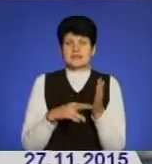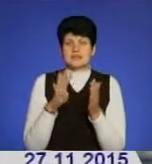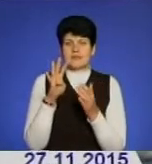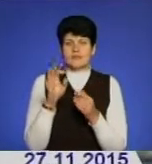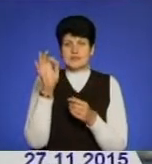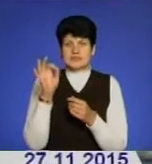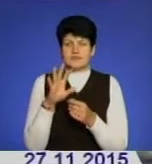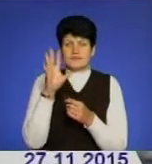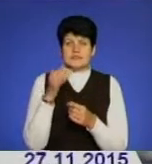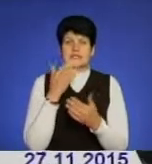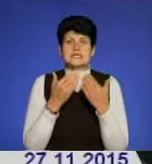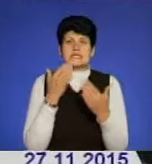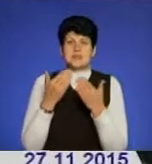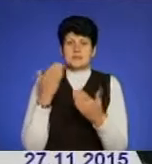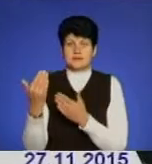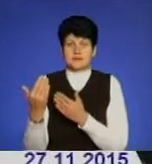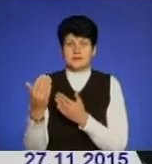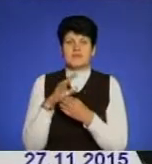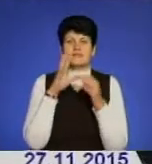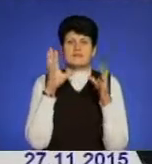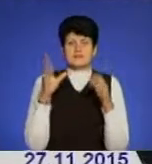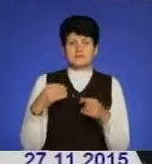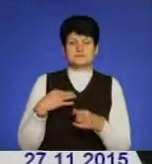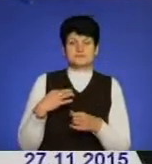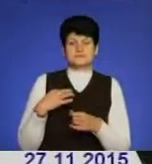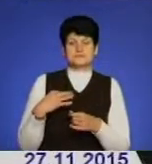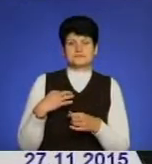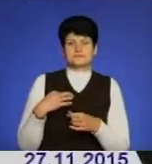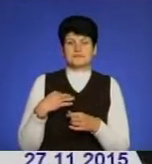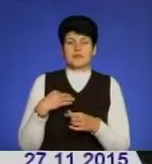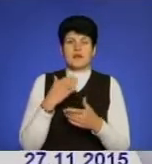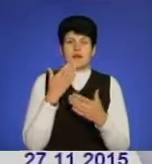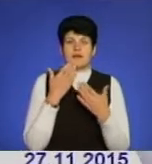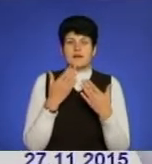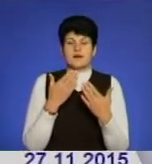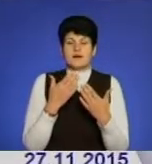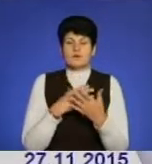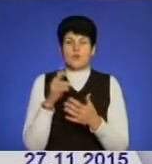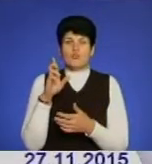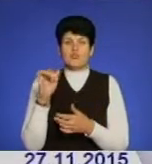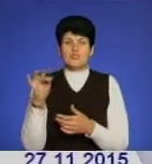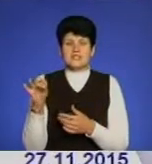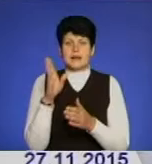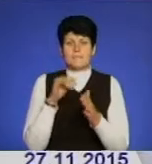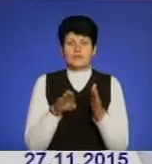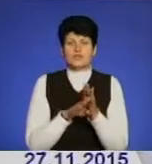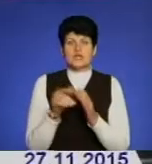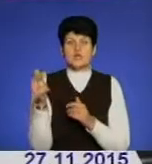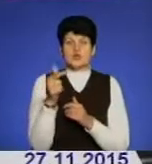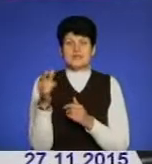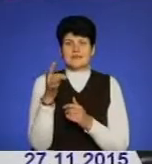від усіх запитів. Взагалі проігнорували інформаційні запити активістів Бучацька, Підволочиська та